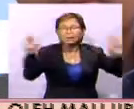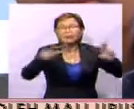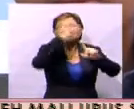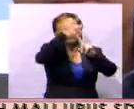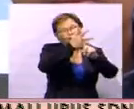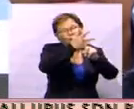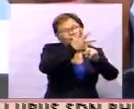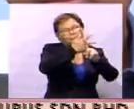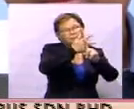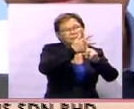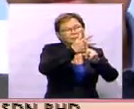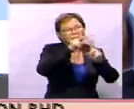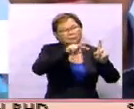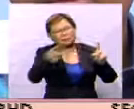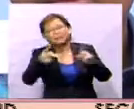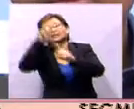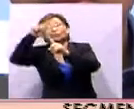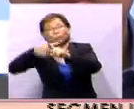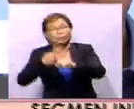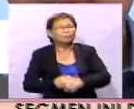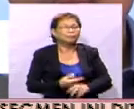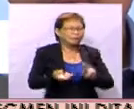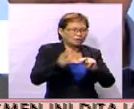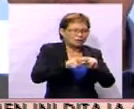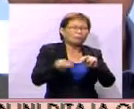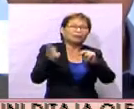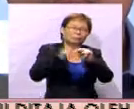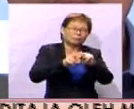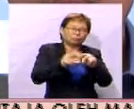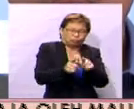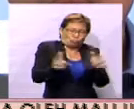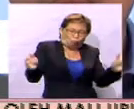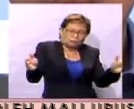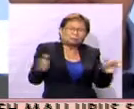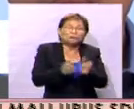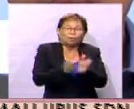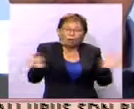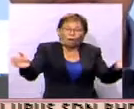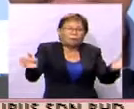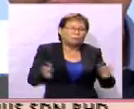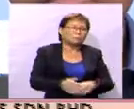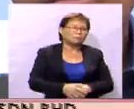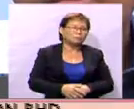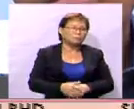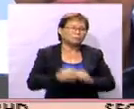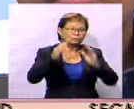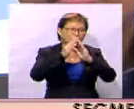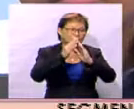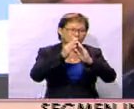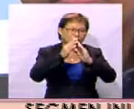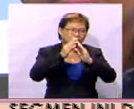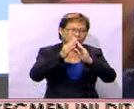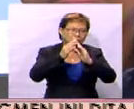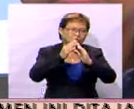kepada 1 bulan. Dan yang ketiga boleh menambahkan keluasan lagi ruang lantai di rumah yang barunya